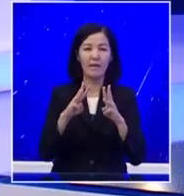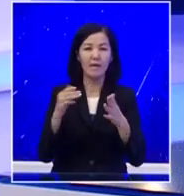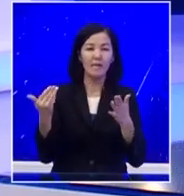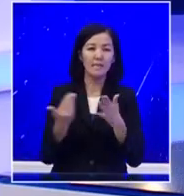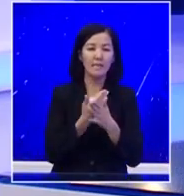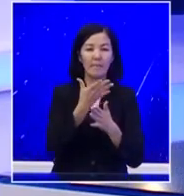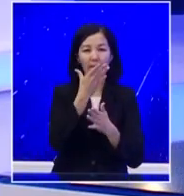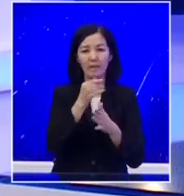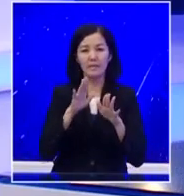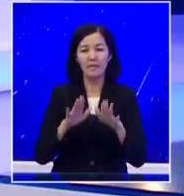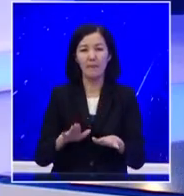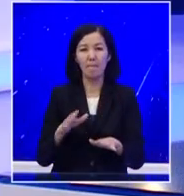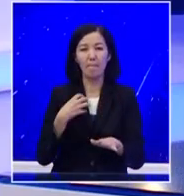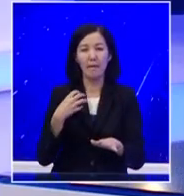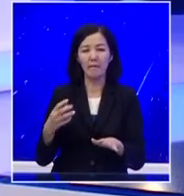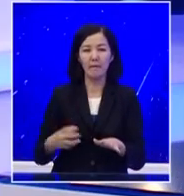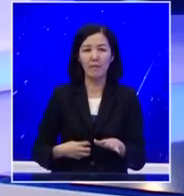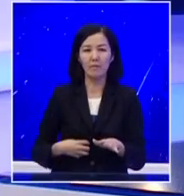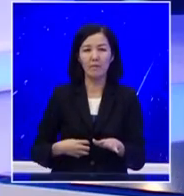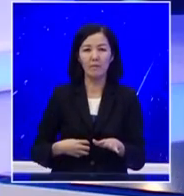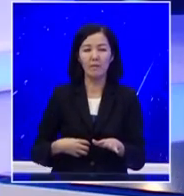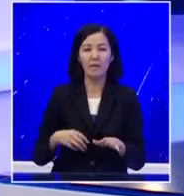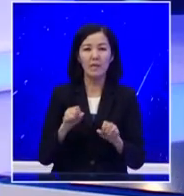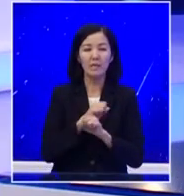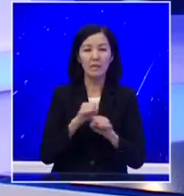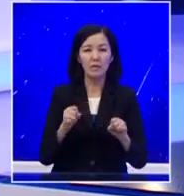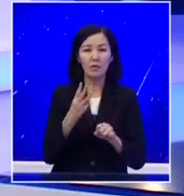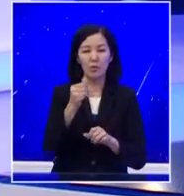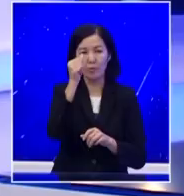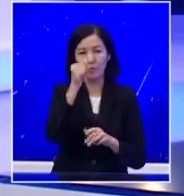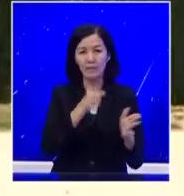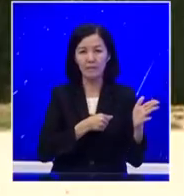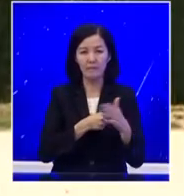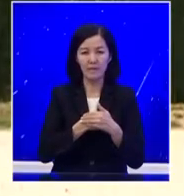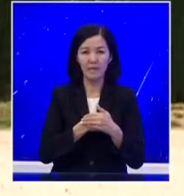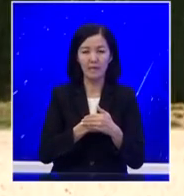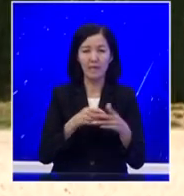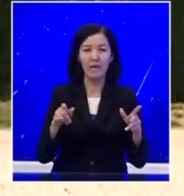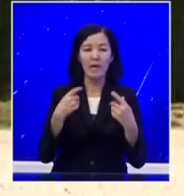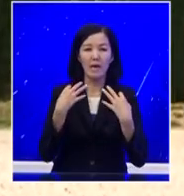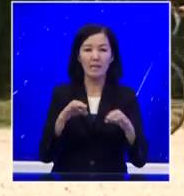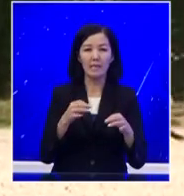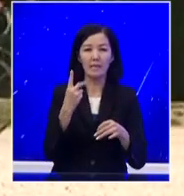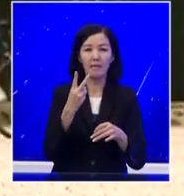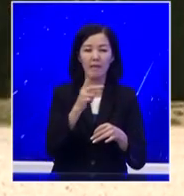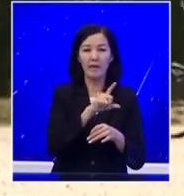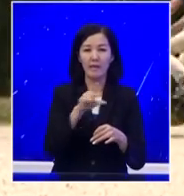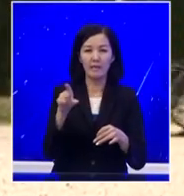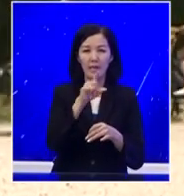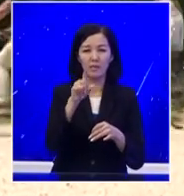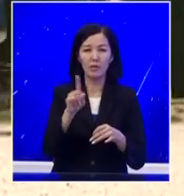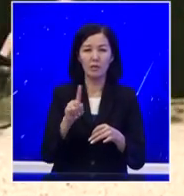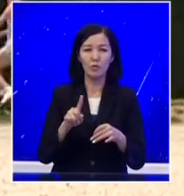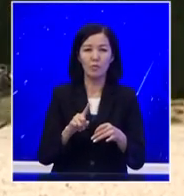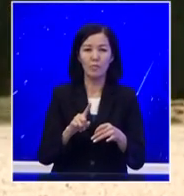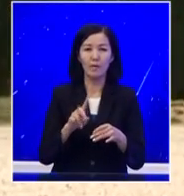не только в париже но и в мире осталось недоступны в течение трех месяцев пока были открыты лишь два первых этажа чтобы добраться до